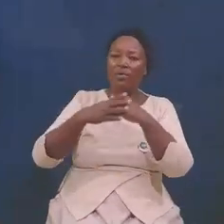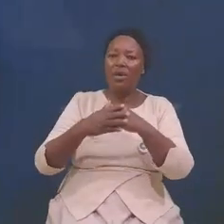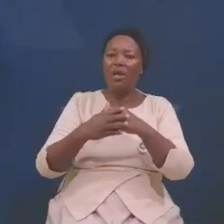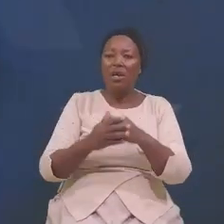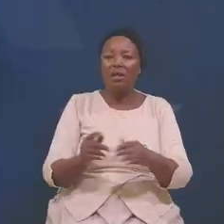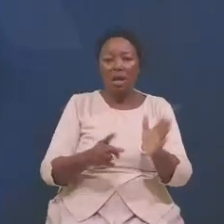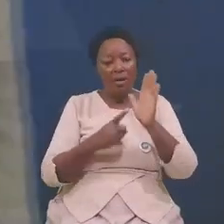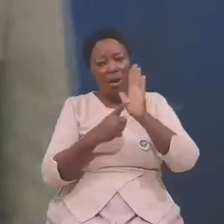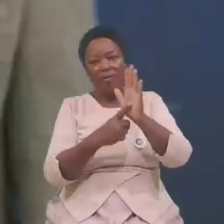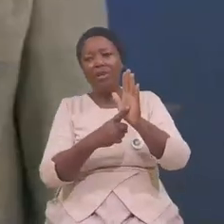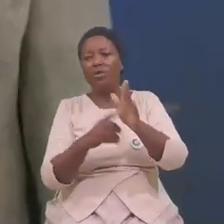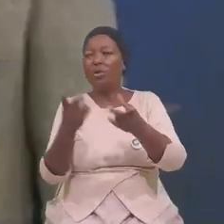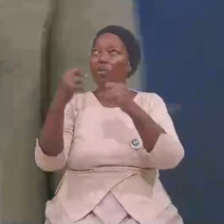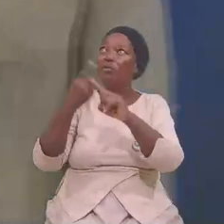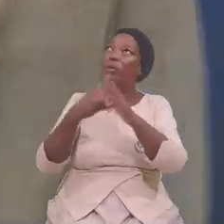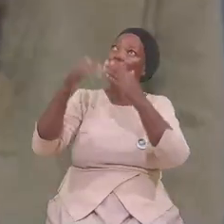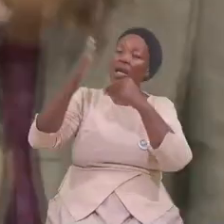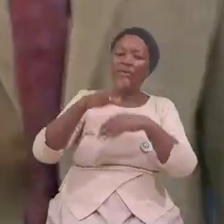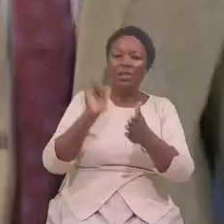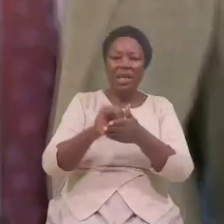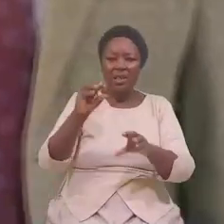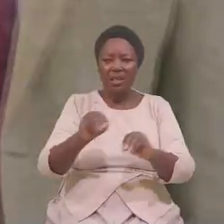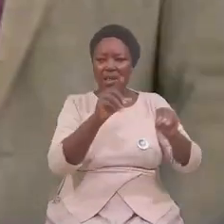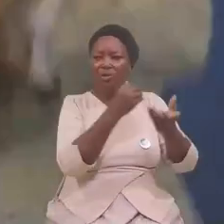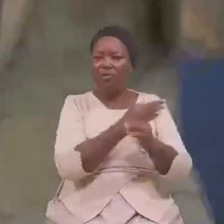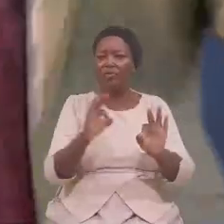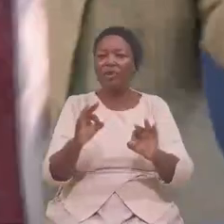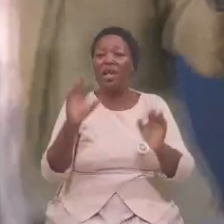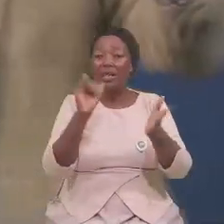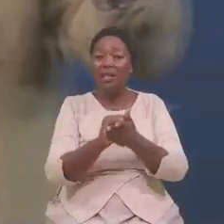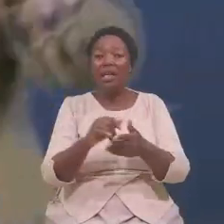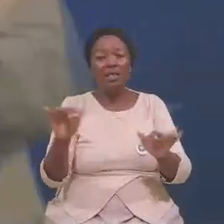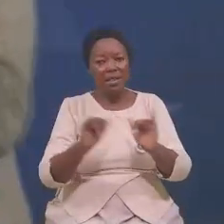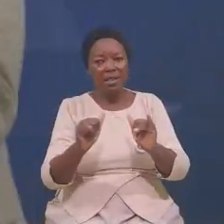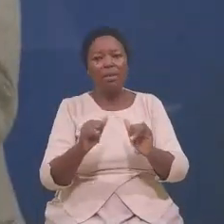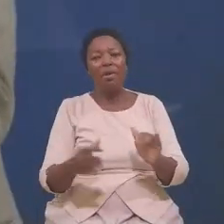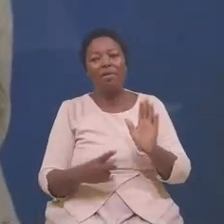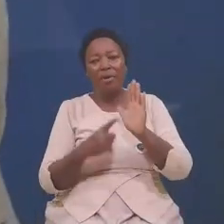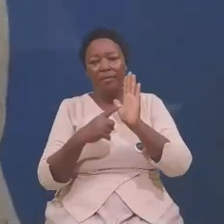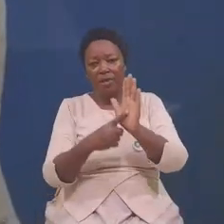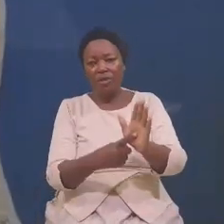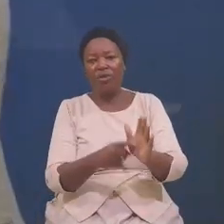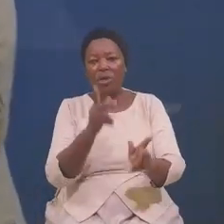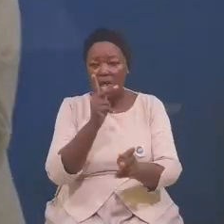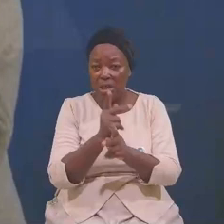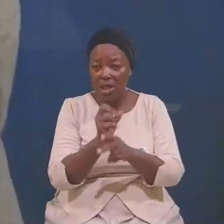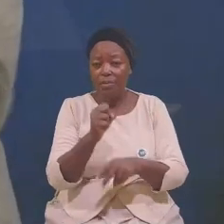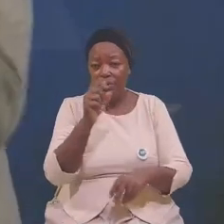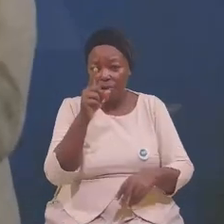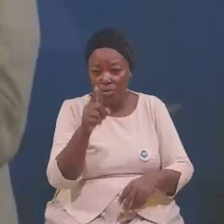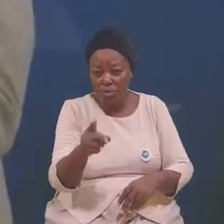du ciel et qui t'a franchi. Cette même révélation te garde